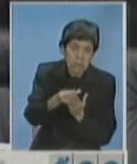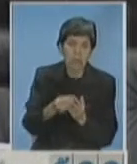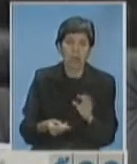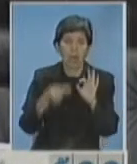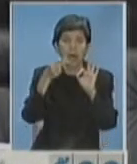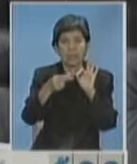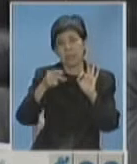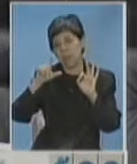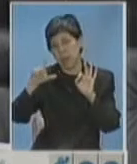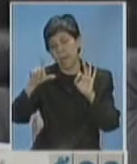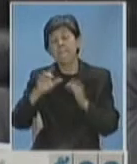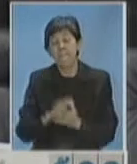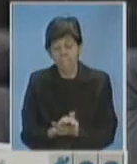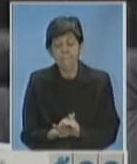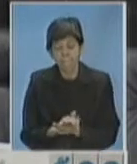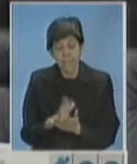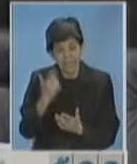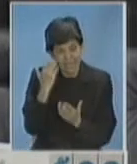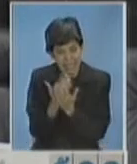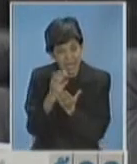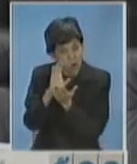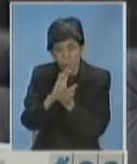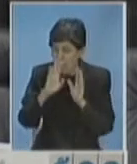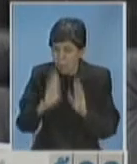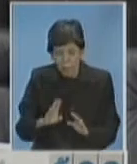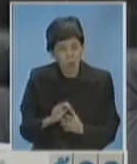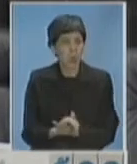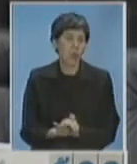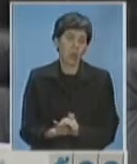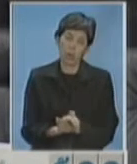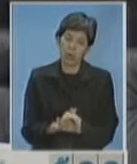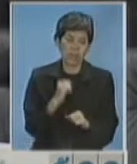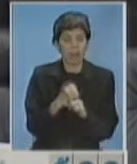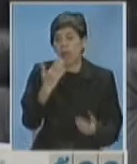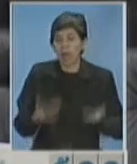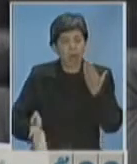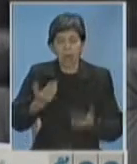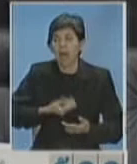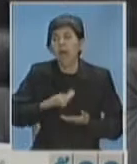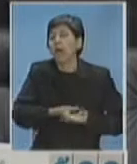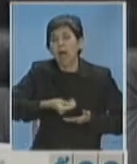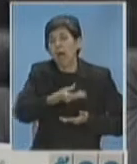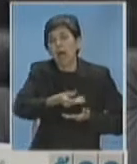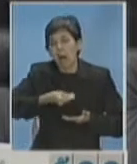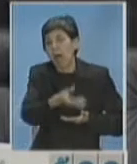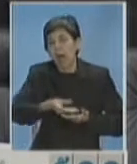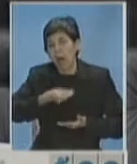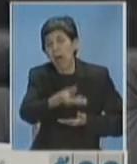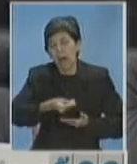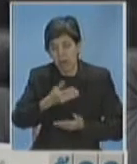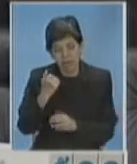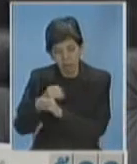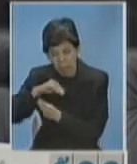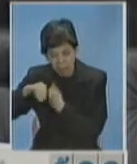90,000 ล้านบาทนะคะดังนั้นคิดว่าการจัดงบประมาณแบบนี้นะคะเราก็ไม่มีวินัยเลยว่าเรามีกระเป๋ามีถุงเงินอยู่เท่านี้นะคะแต่